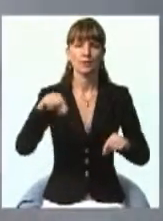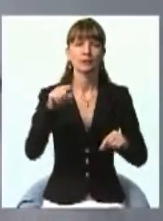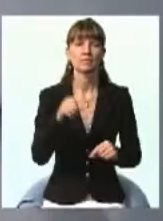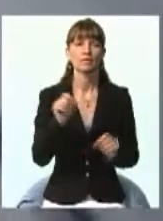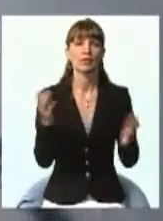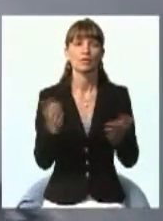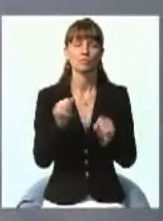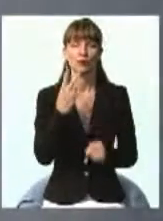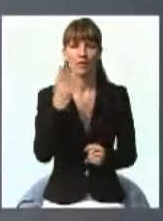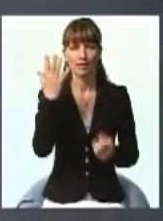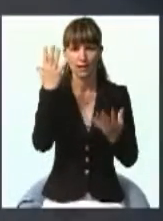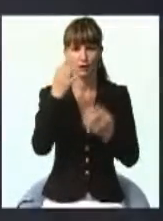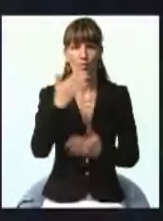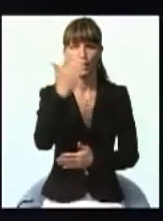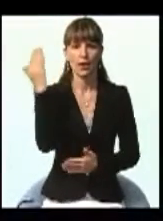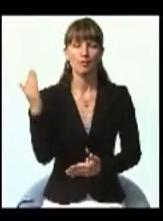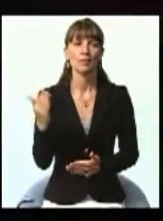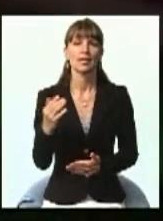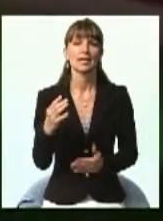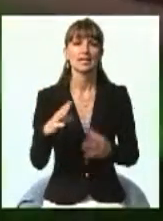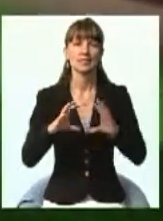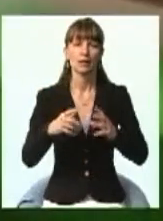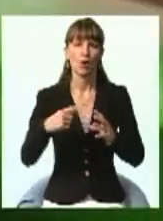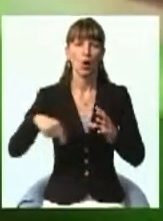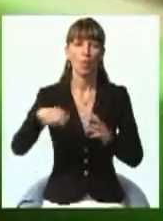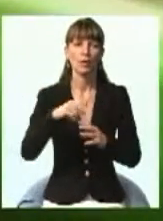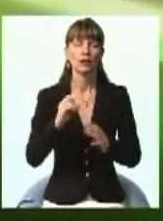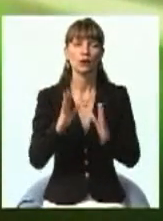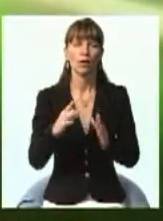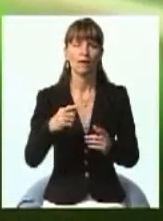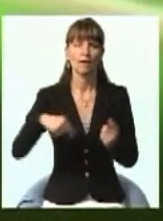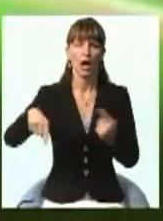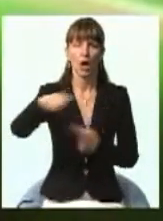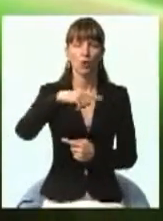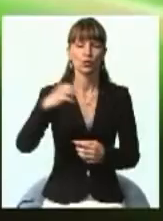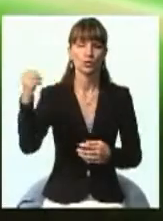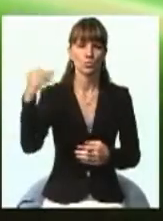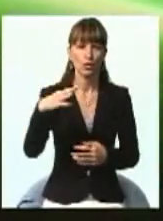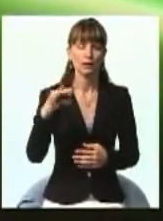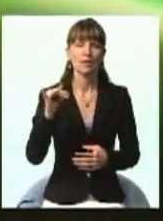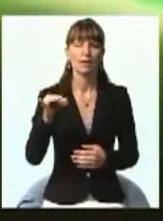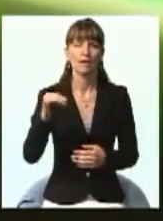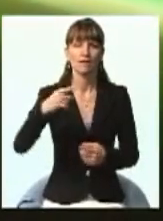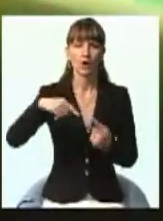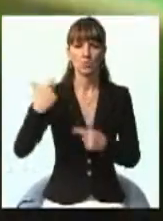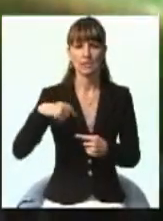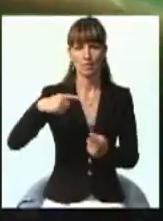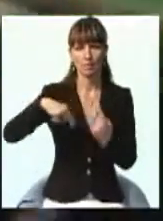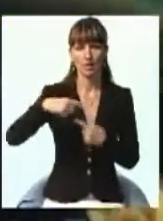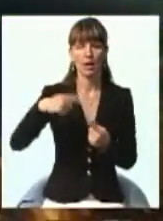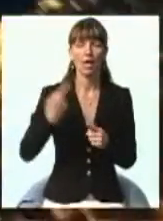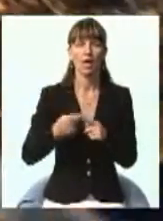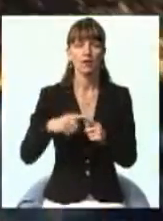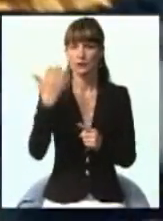можна побачити на нічному небі. Земля обертається не тільки навколо Сонця, а й навколо своєї осі. І все це